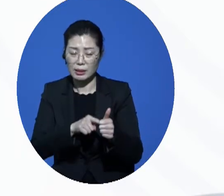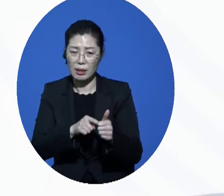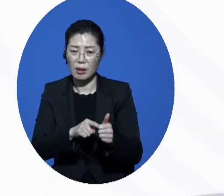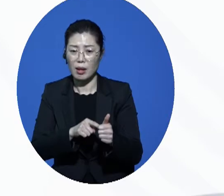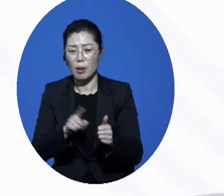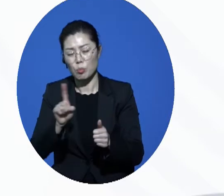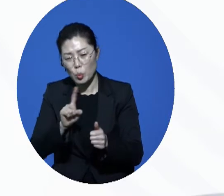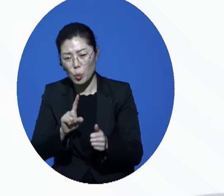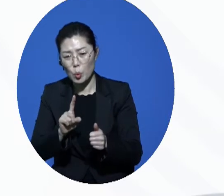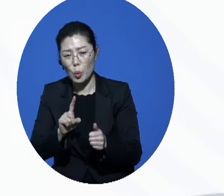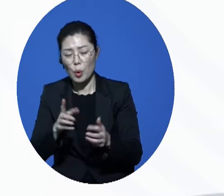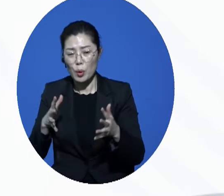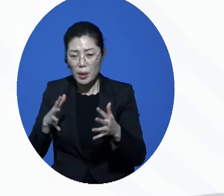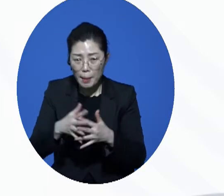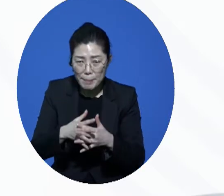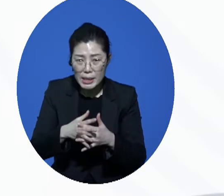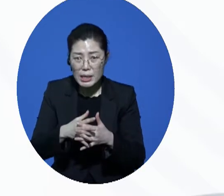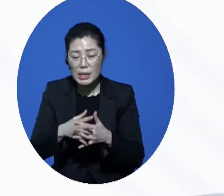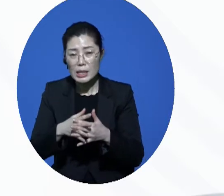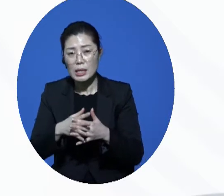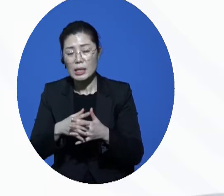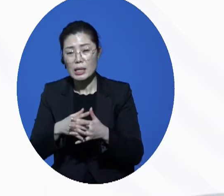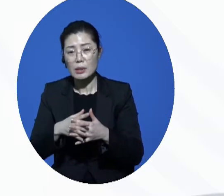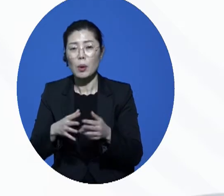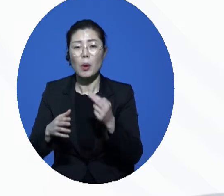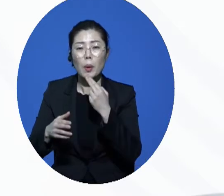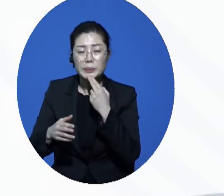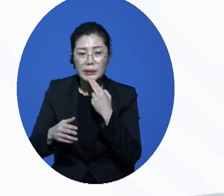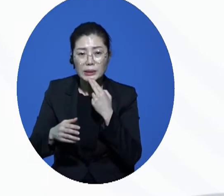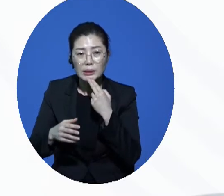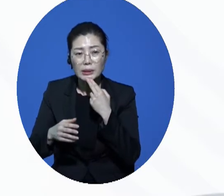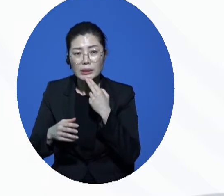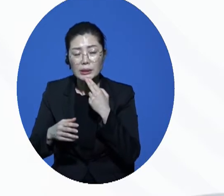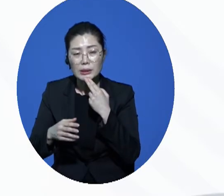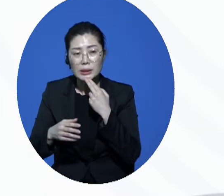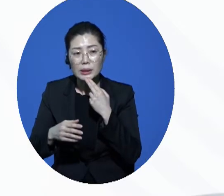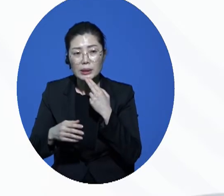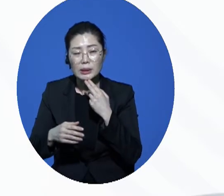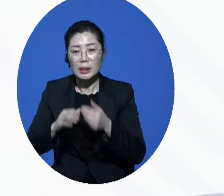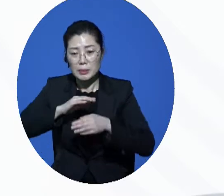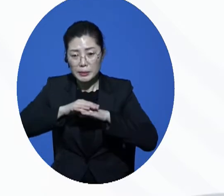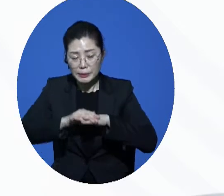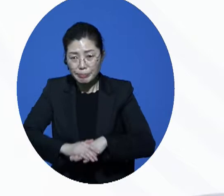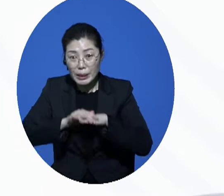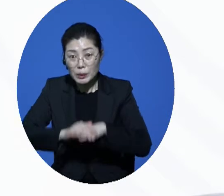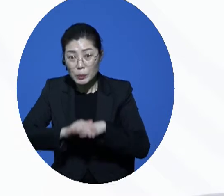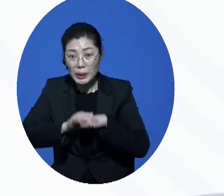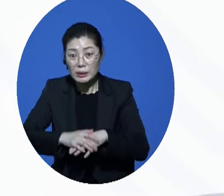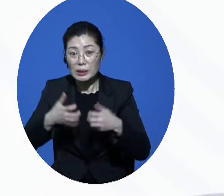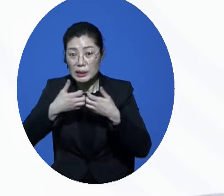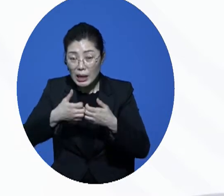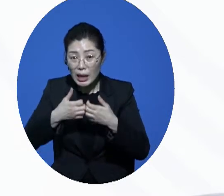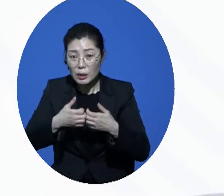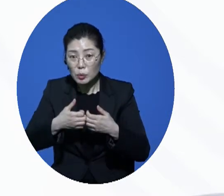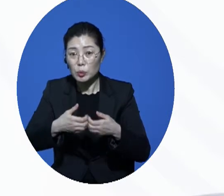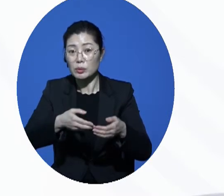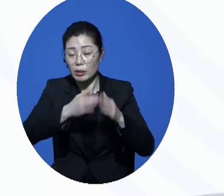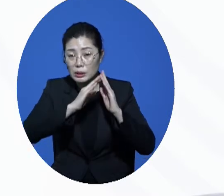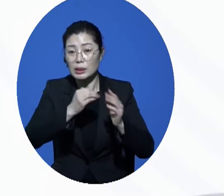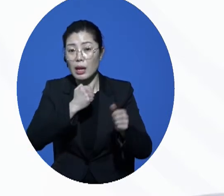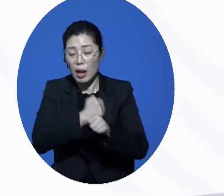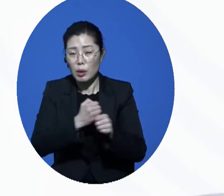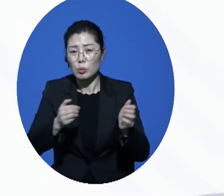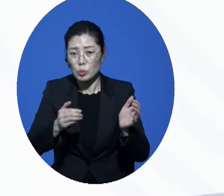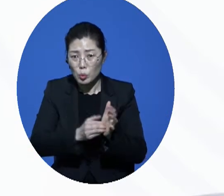협의도 없이 심폐소생술 금지 태그를 사람들의 침상에다 붙였고, 더불어서 어떤 발달장애라든지